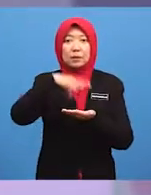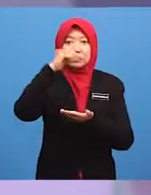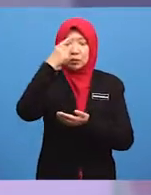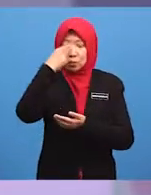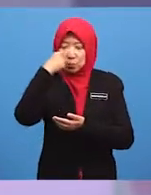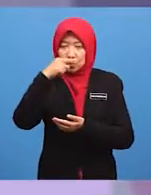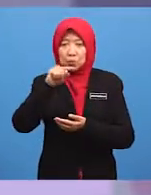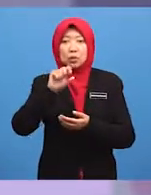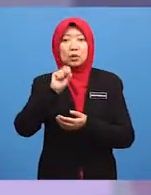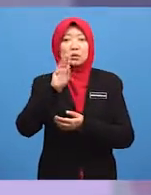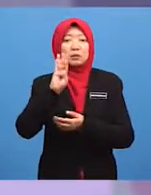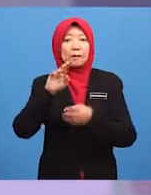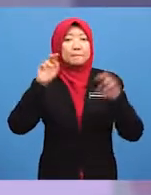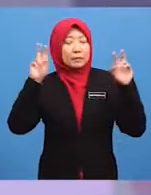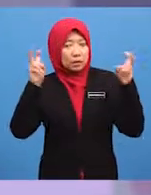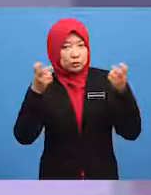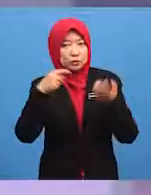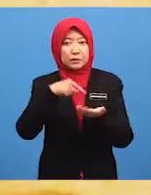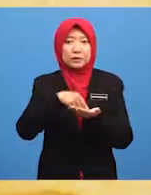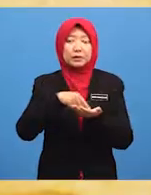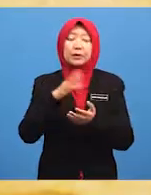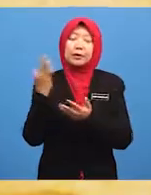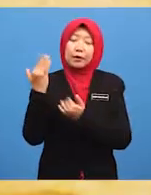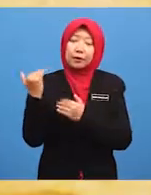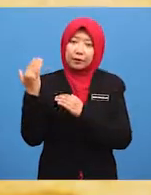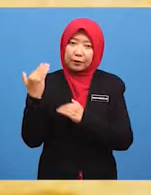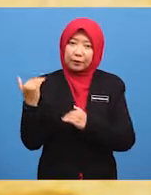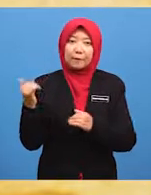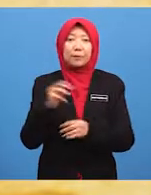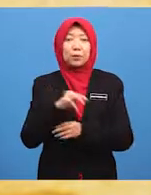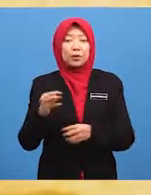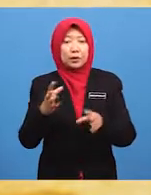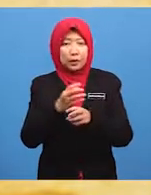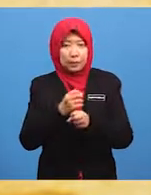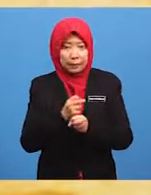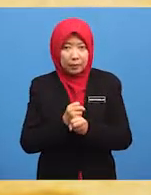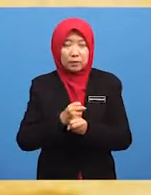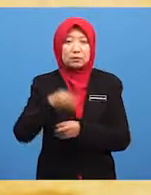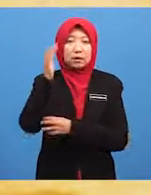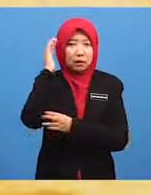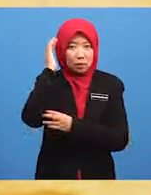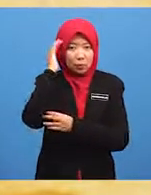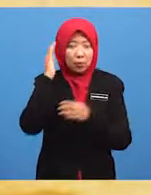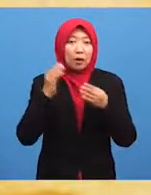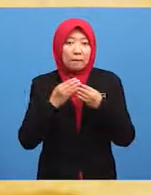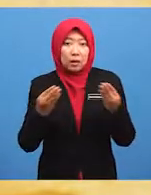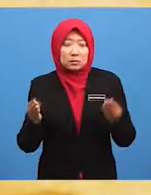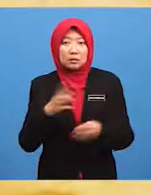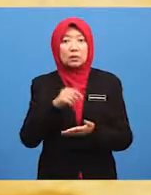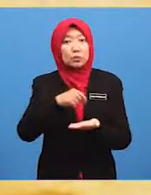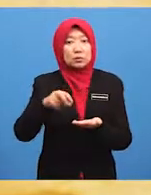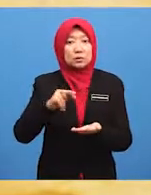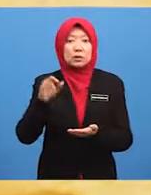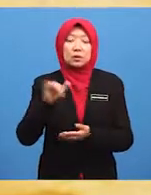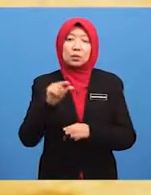subtajuk ini, cikgu harapkan murid-murid dapat memerihalkan bahasa dan tulisan yang digunakan masyarakat kerajaan